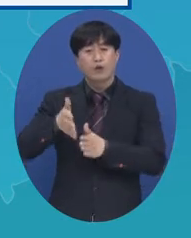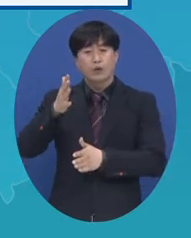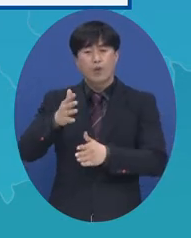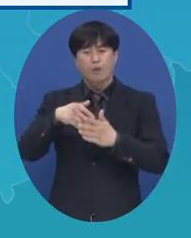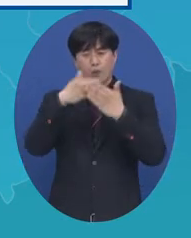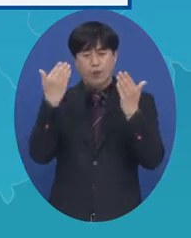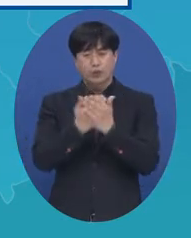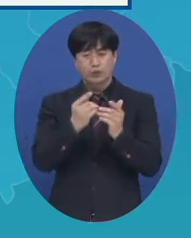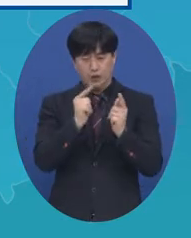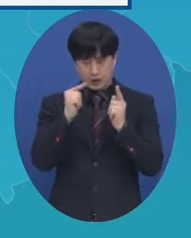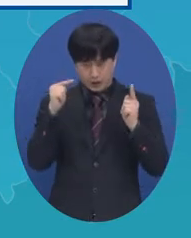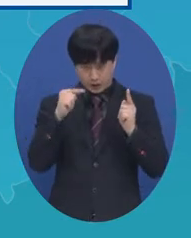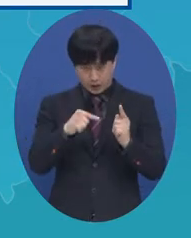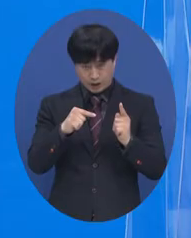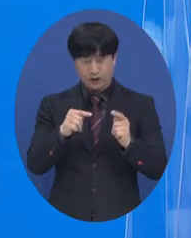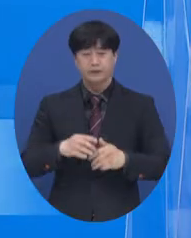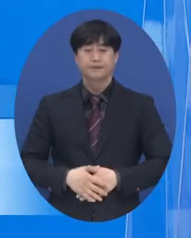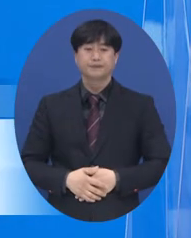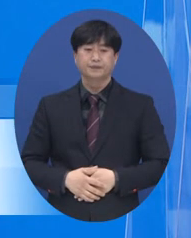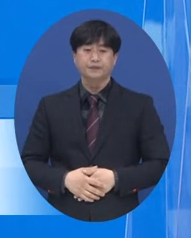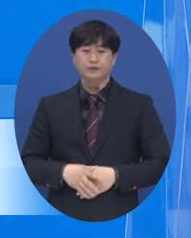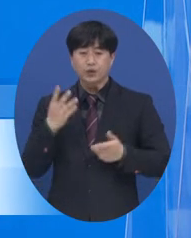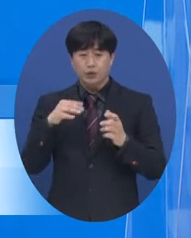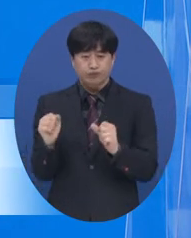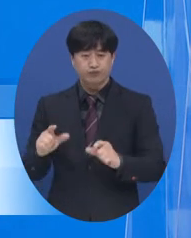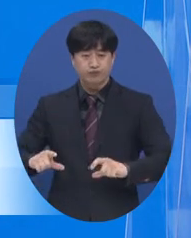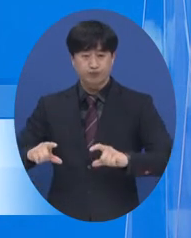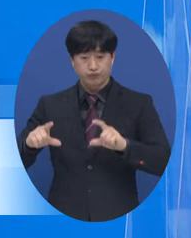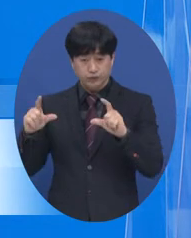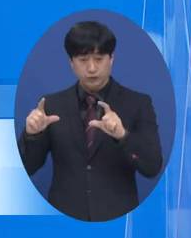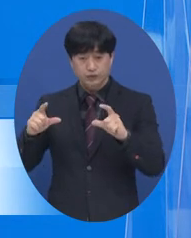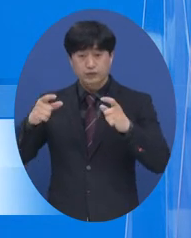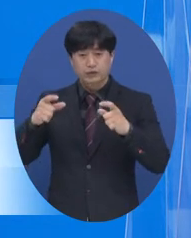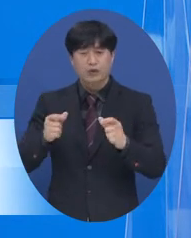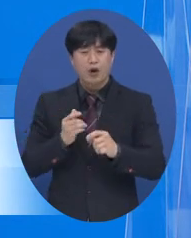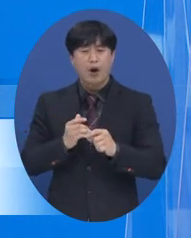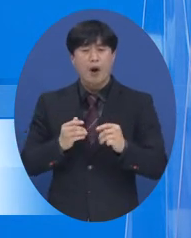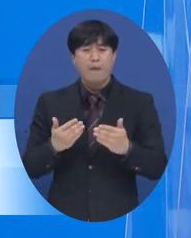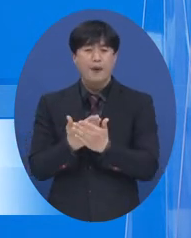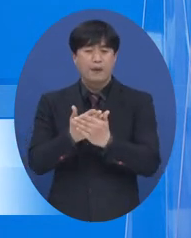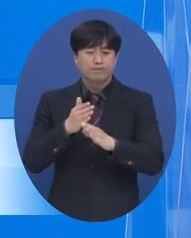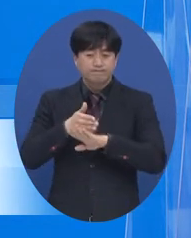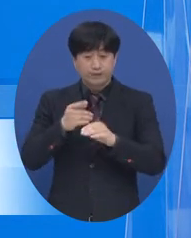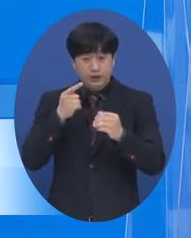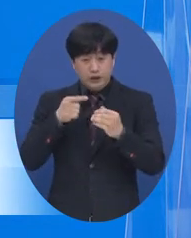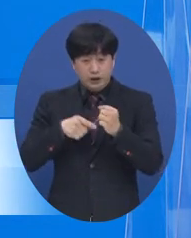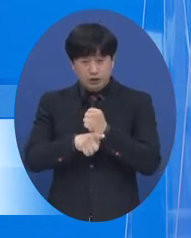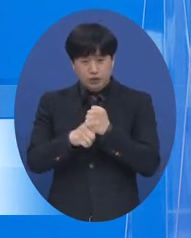모두 대상에 포함됐습니다. 경기 북동부 지역의 발전이 더딘 이유는 분명합니다.